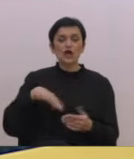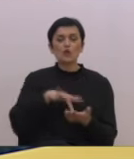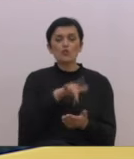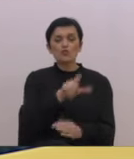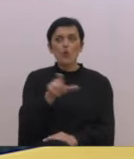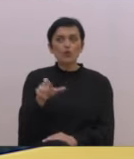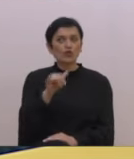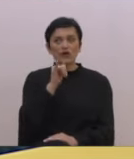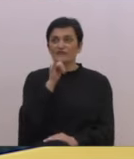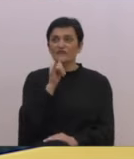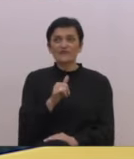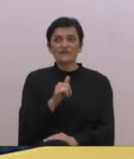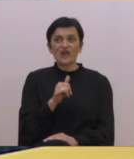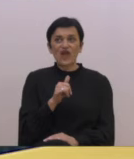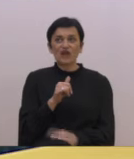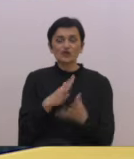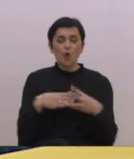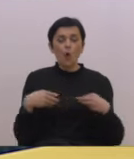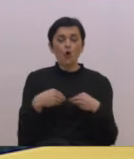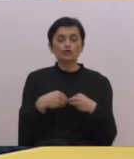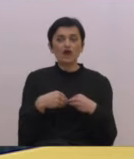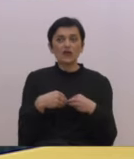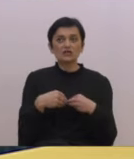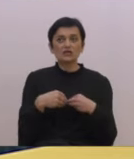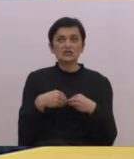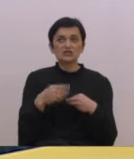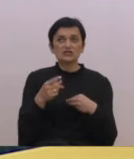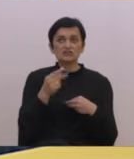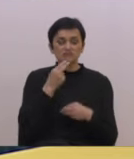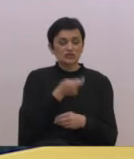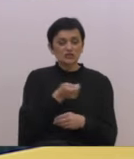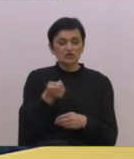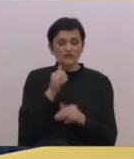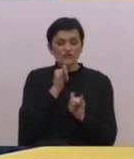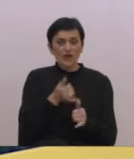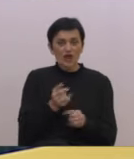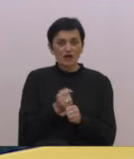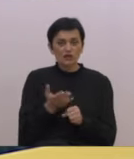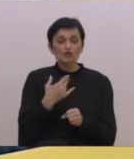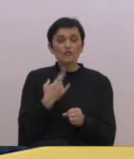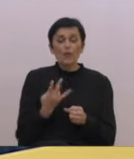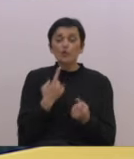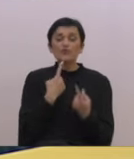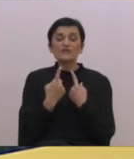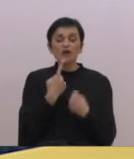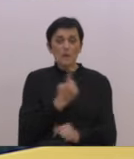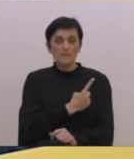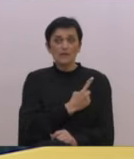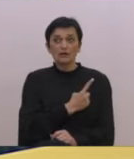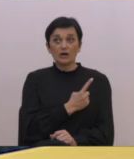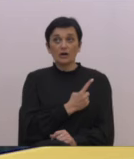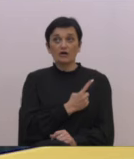მოქალაქეები ვერ ახერხებენ ოჯახების ხრჩენას. ჩვენ უნდა საუბრობდეთ იმაზე, რომ მარტოხელა